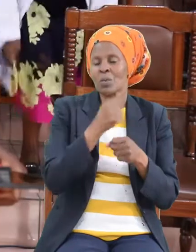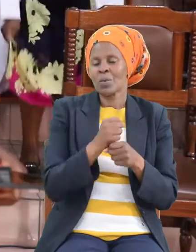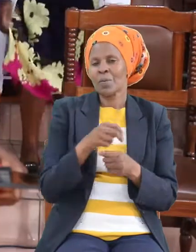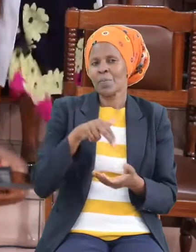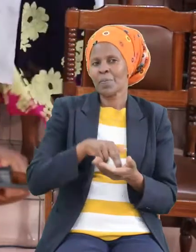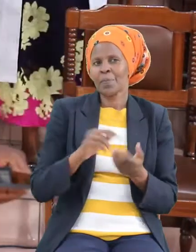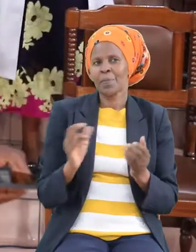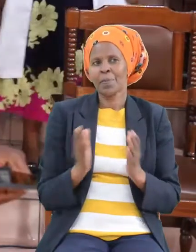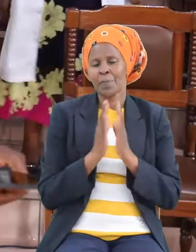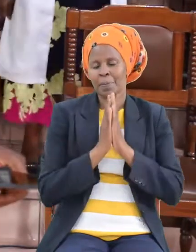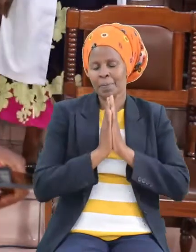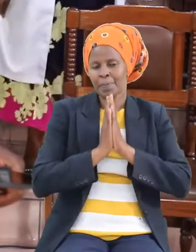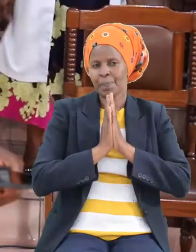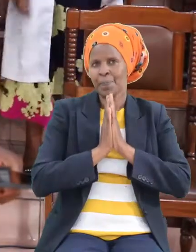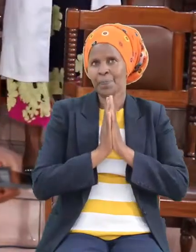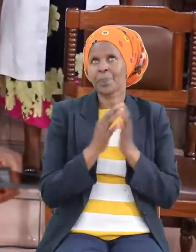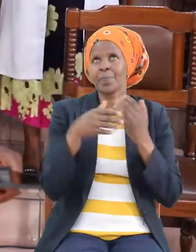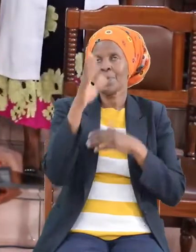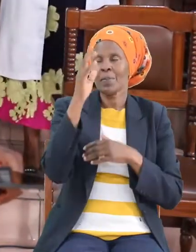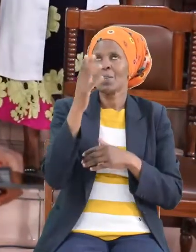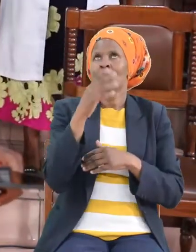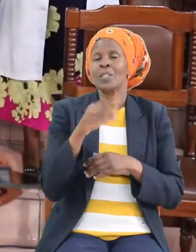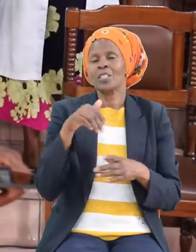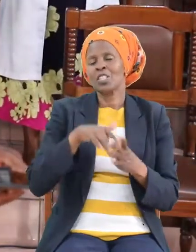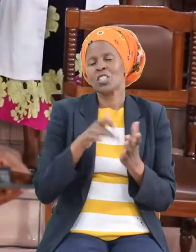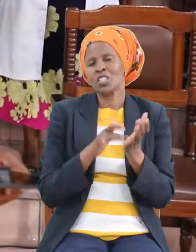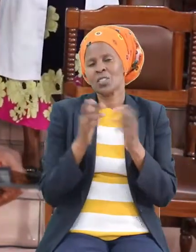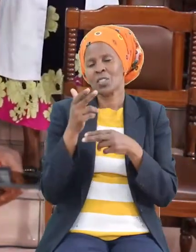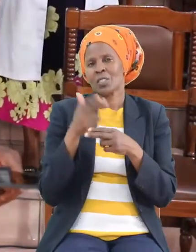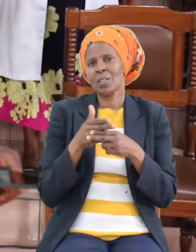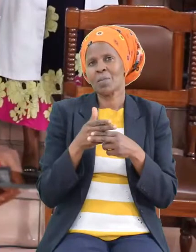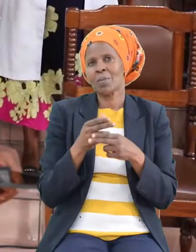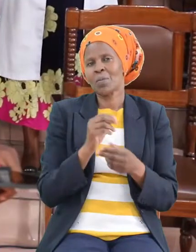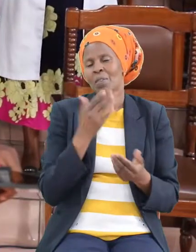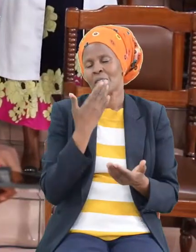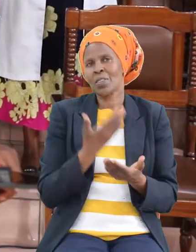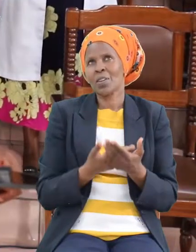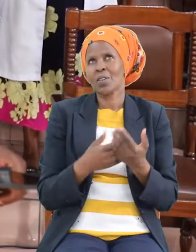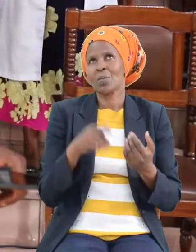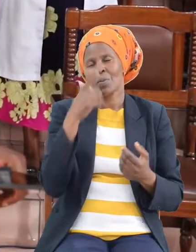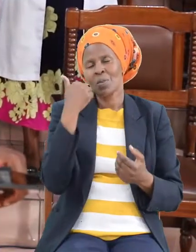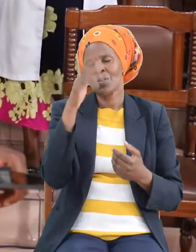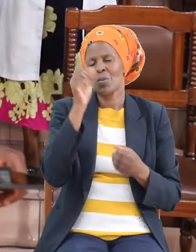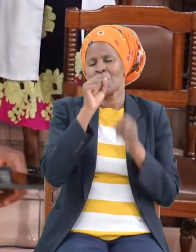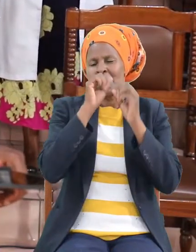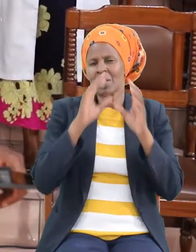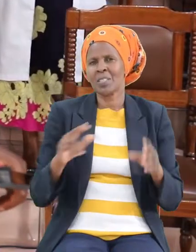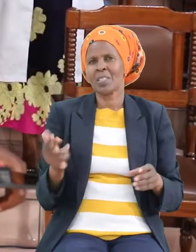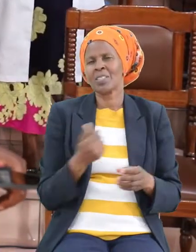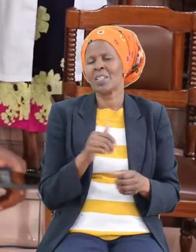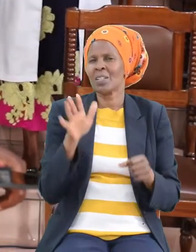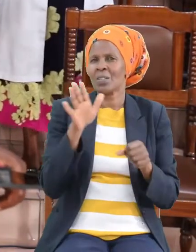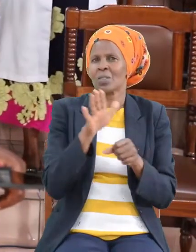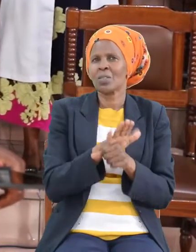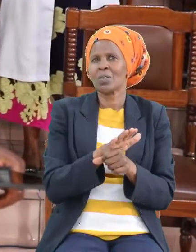ya sadaka zetu. Baba na Mungu wetu, katika jina la Yesu Kristo tunakushukuru kwa sababu umetubariki na umetubariki